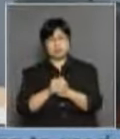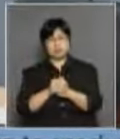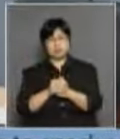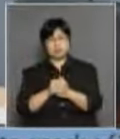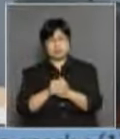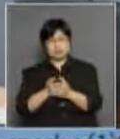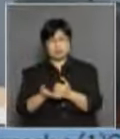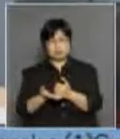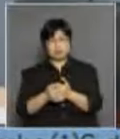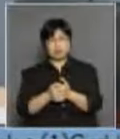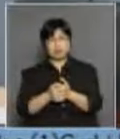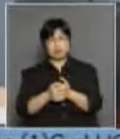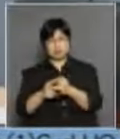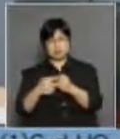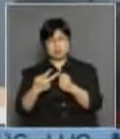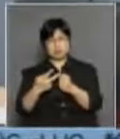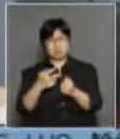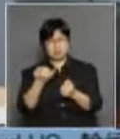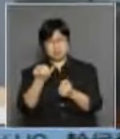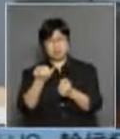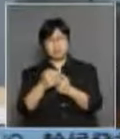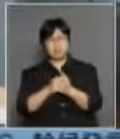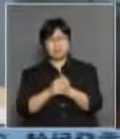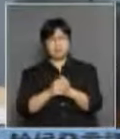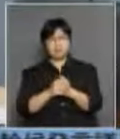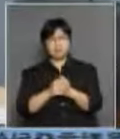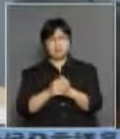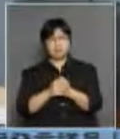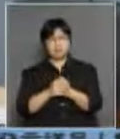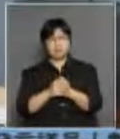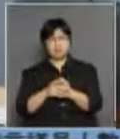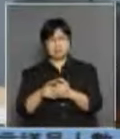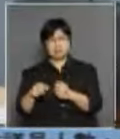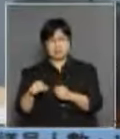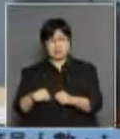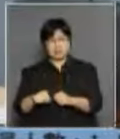喂，呢個第二宗罪，佢又係實牙實